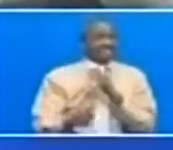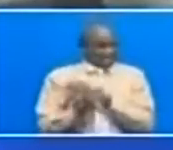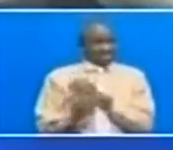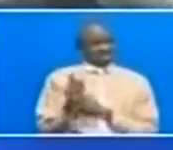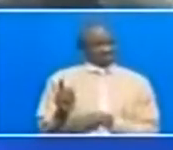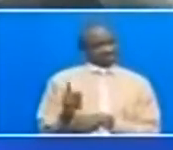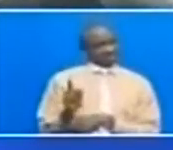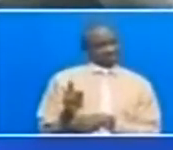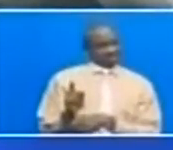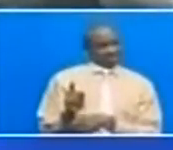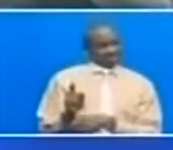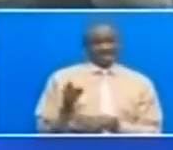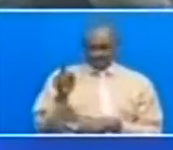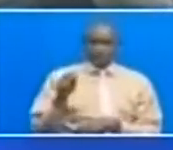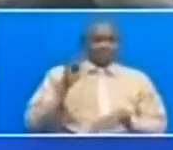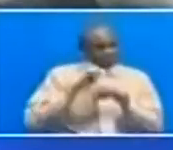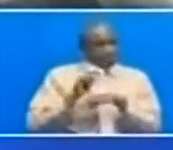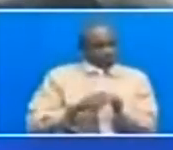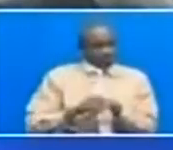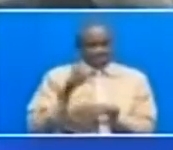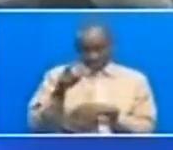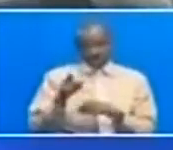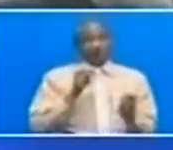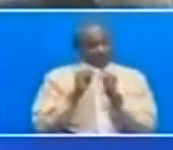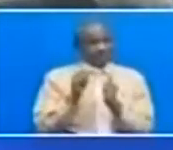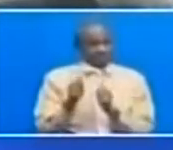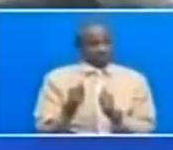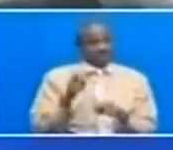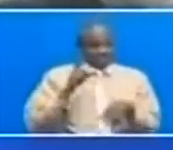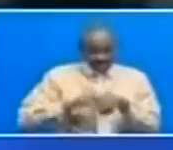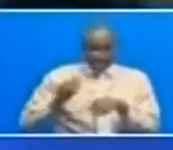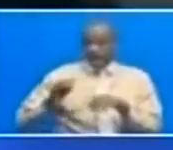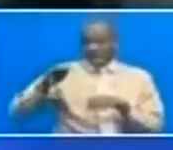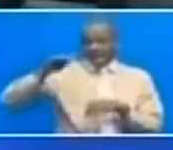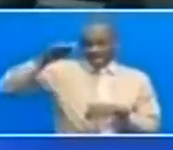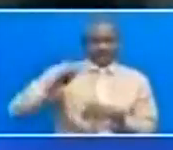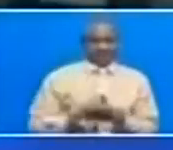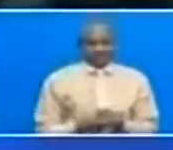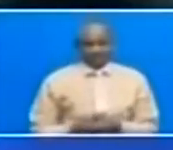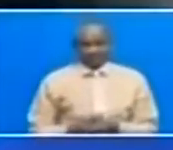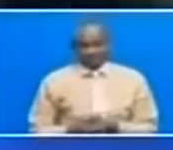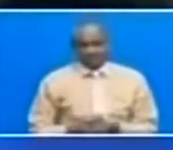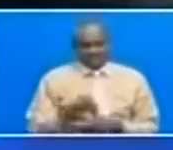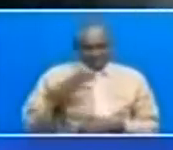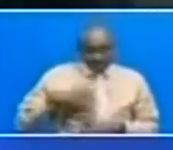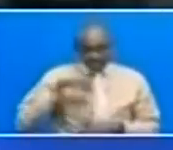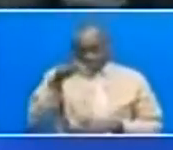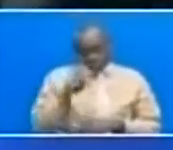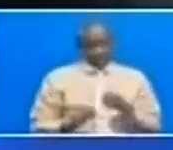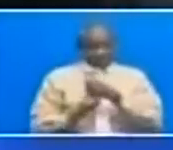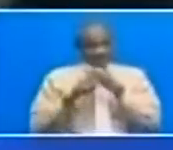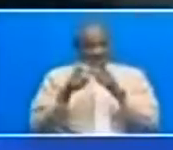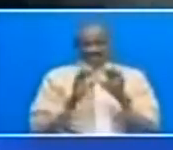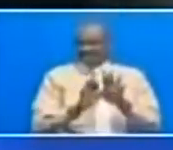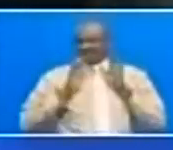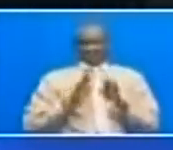wako moto sana. Ambapo hilo ni jambo zuri zaidi katika mchezo wote kwamba unaenda juu. Na huku wafadhili wakijitenga na